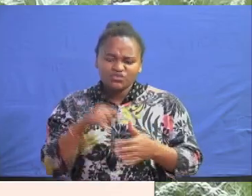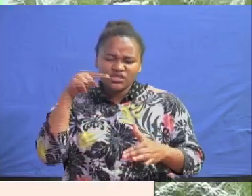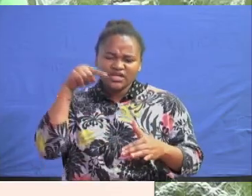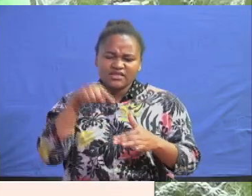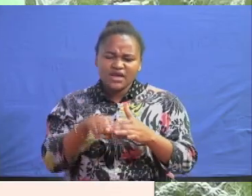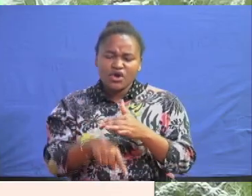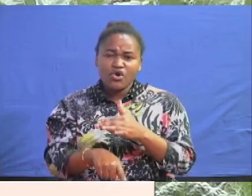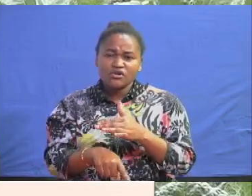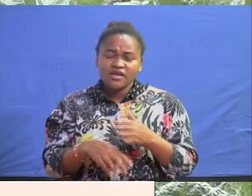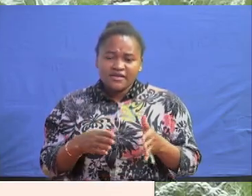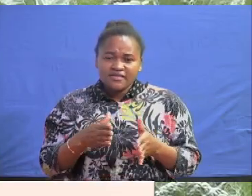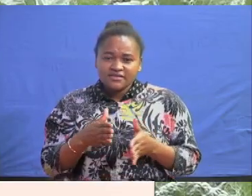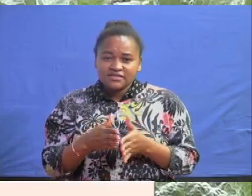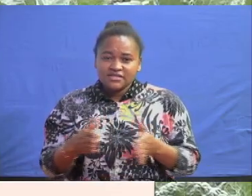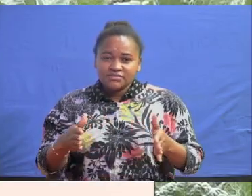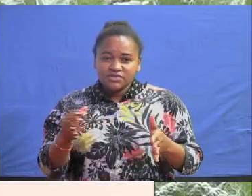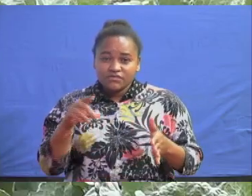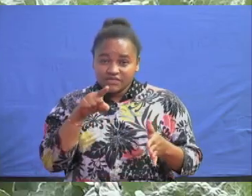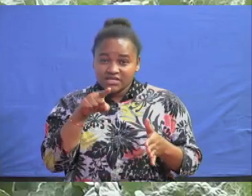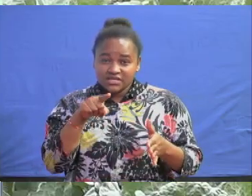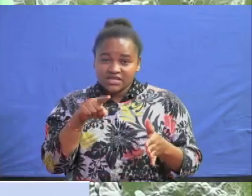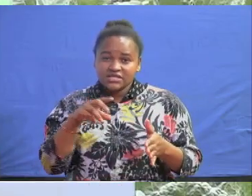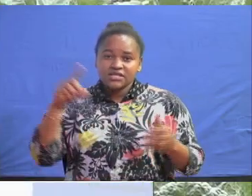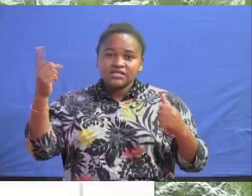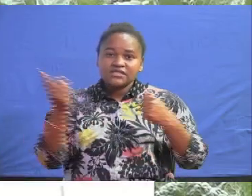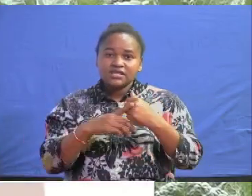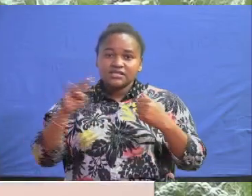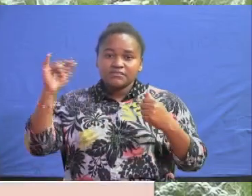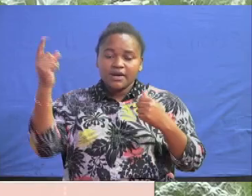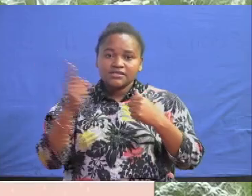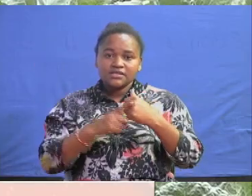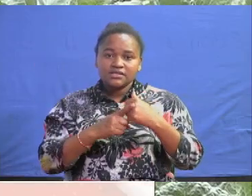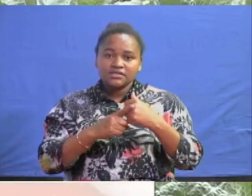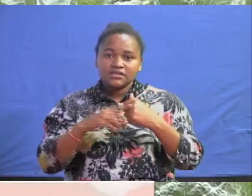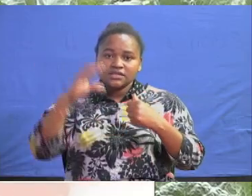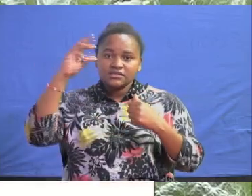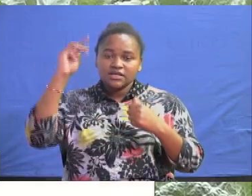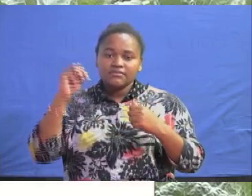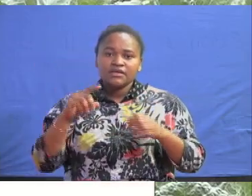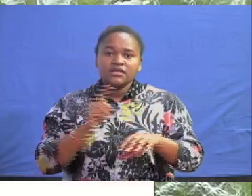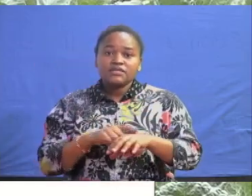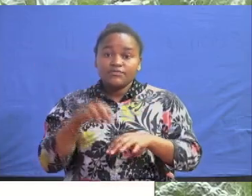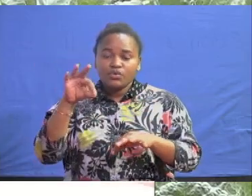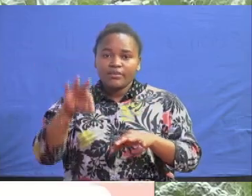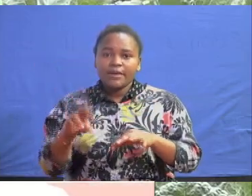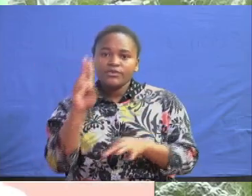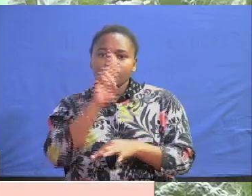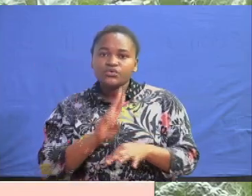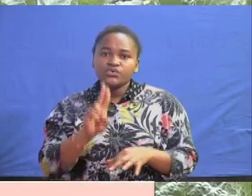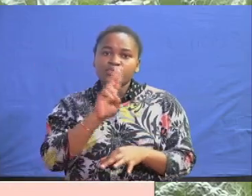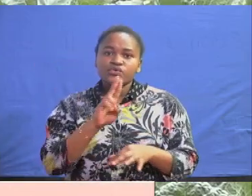holes. The spacing of this particular vegetable here is just 60 by 60 centimeter. And during planting, we usually use a